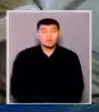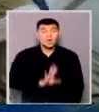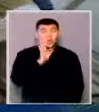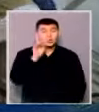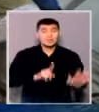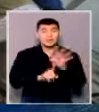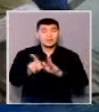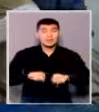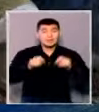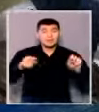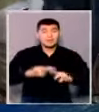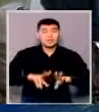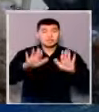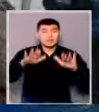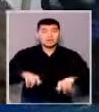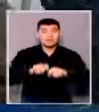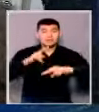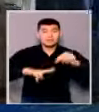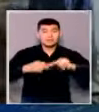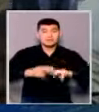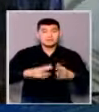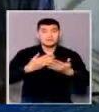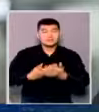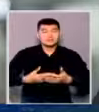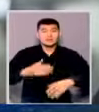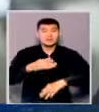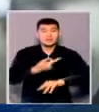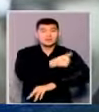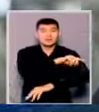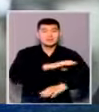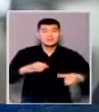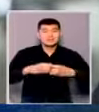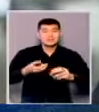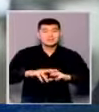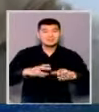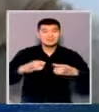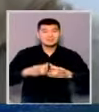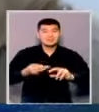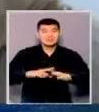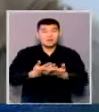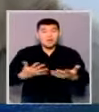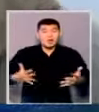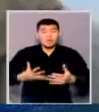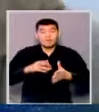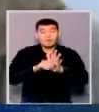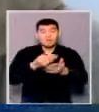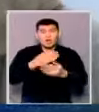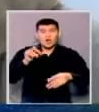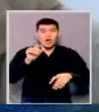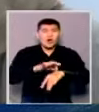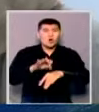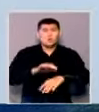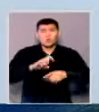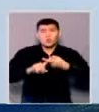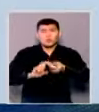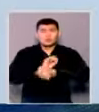Таңсәріден ашылған екпе бекетінде қарбалас қызғыз қайнаған тірлік. Бәрі вакцина алуға асық, өйтпеске амал жоқ, себебі ауру күн сана